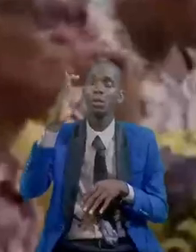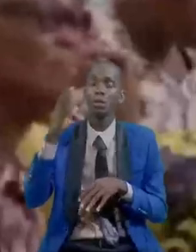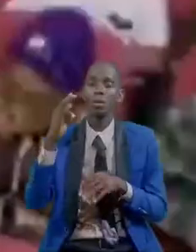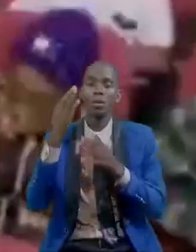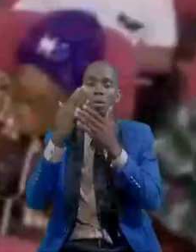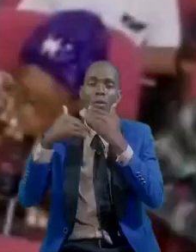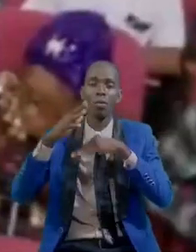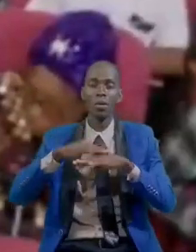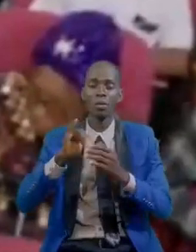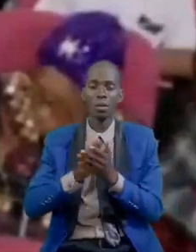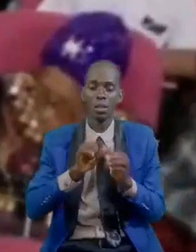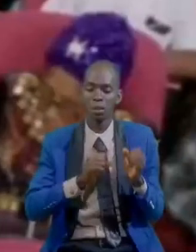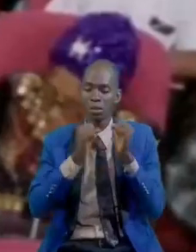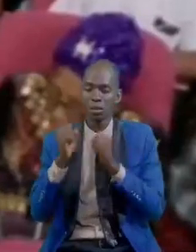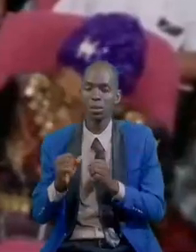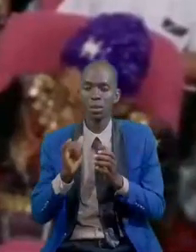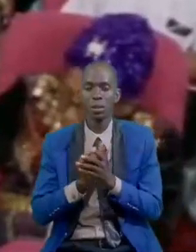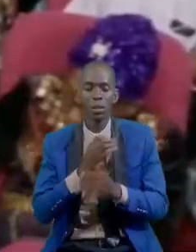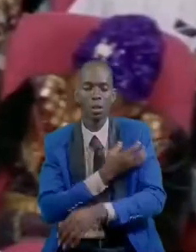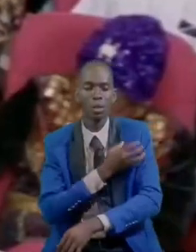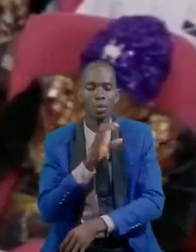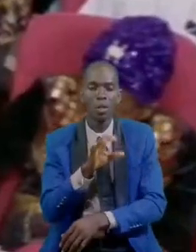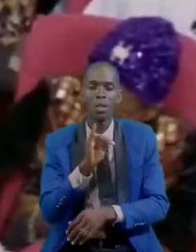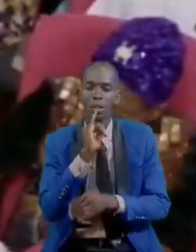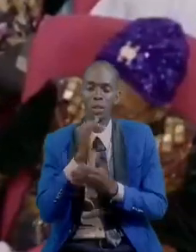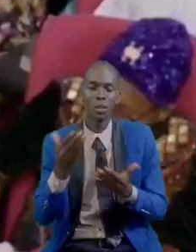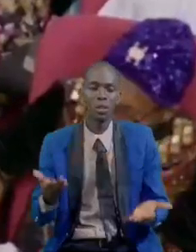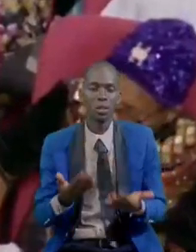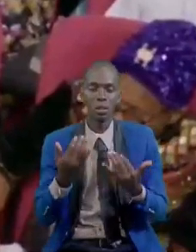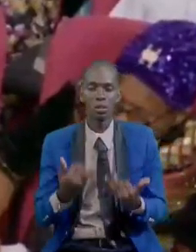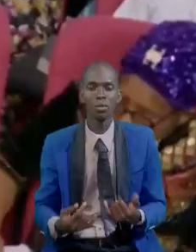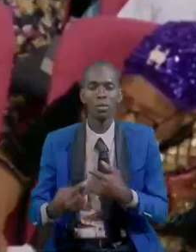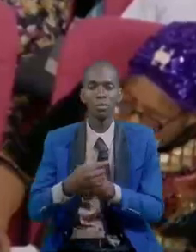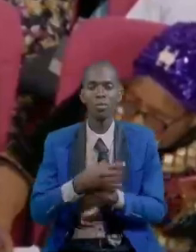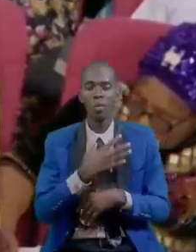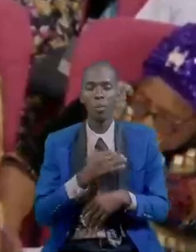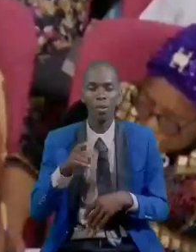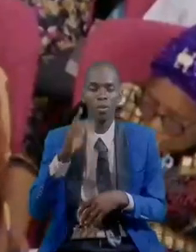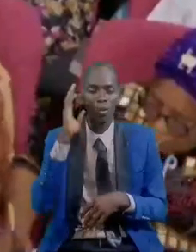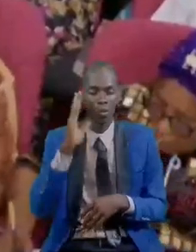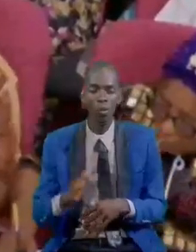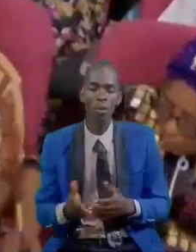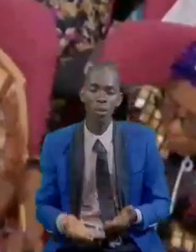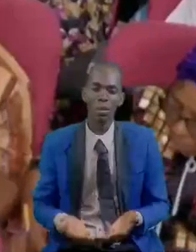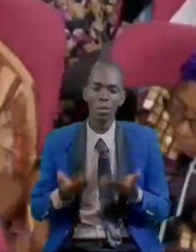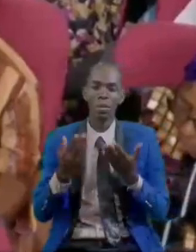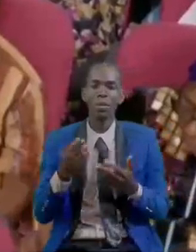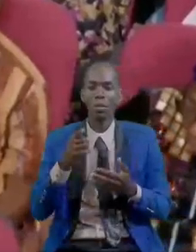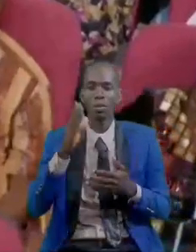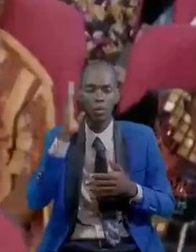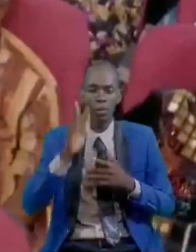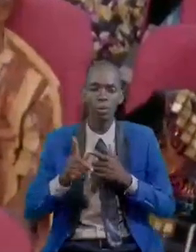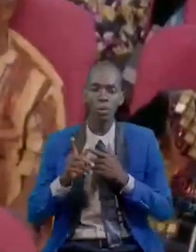du ciel, qui fortifie, qui revêt de puissance, est là aujourd'hui. Et tu vas te lever. Tu vas